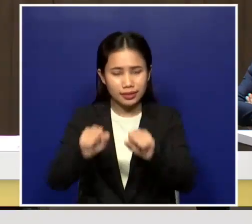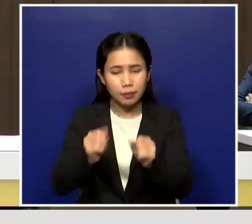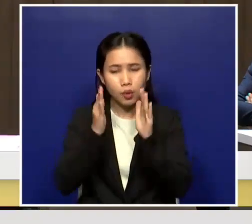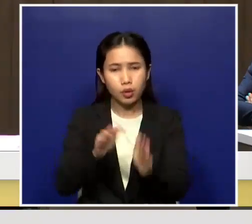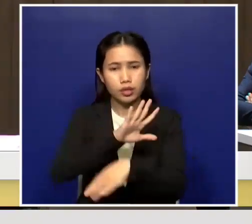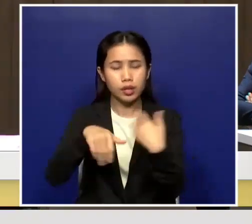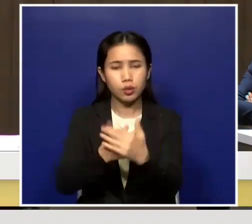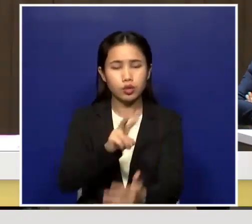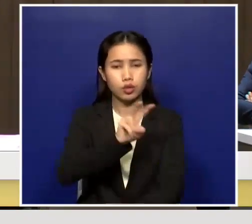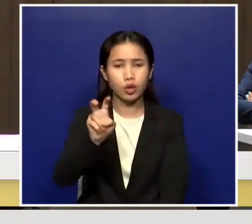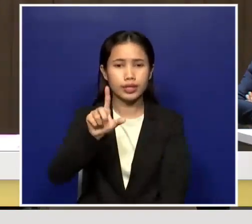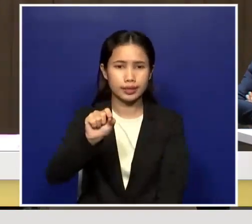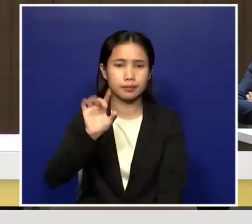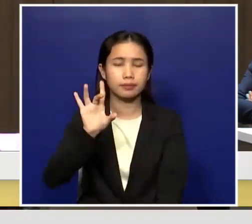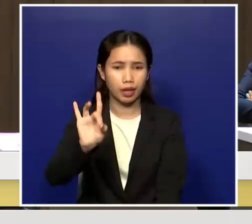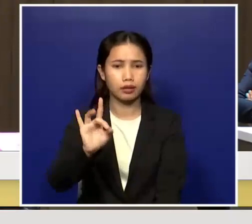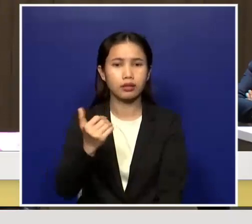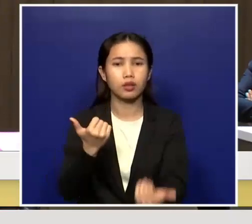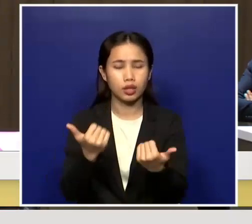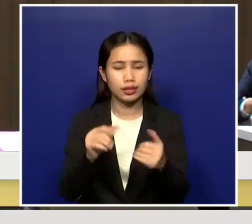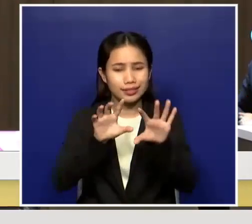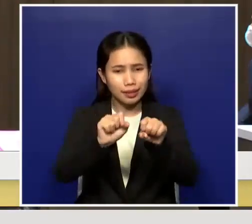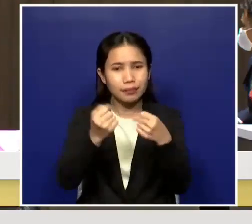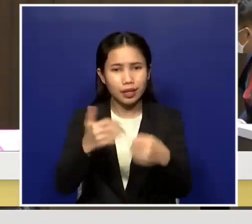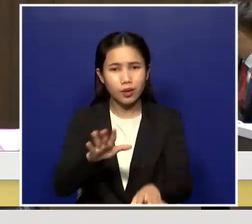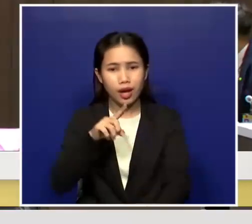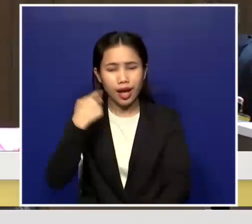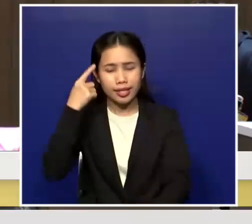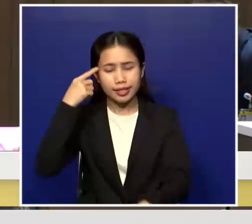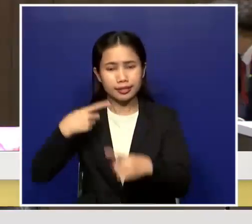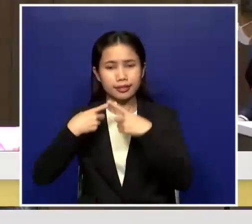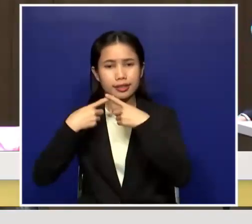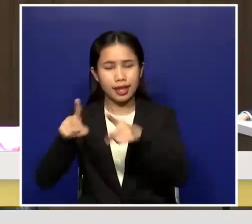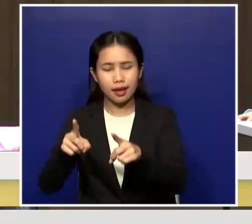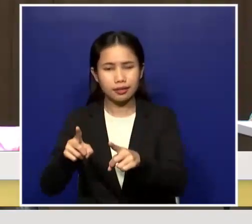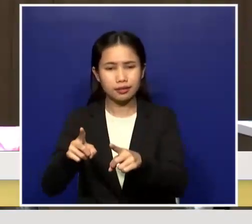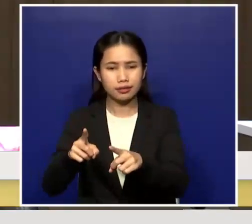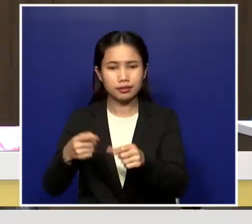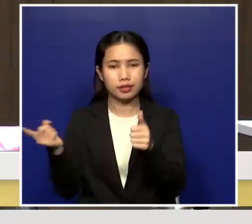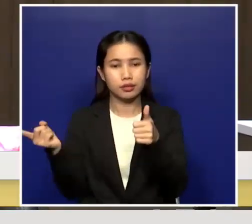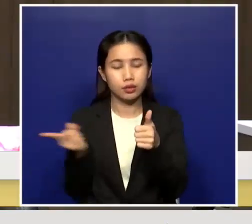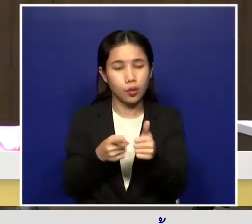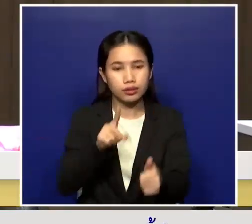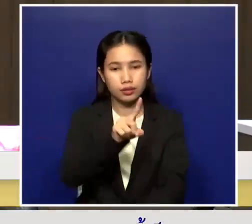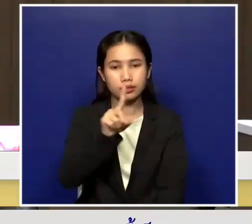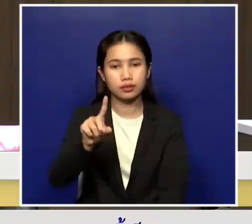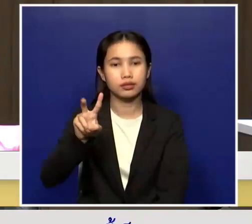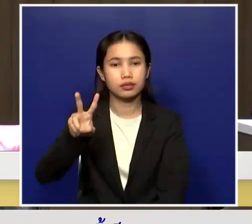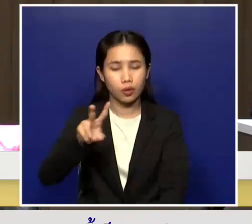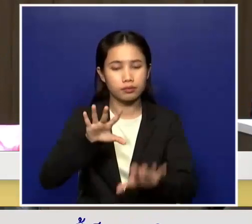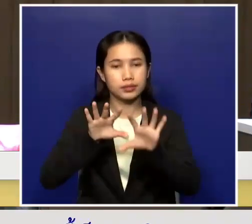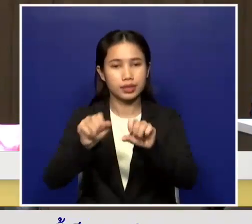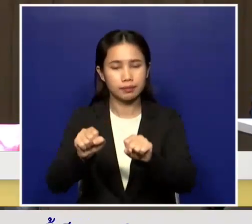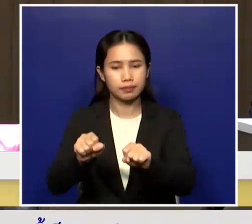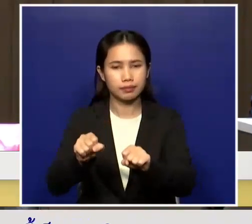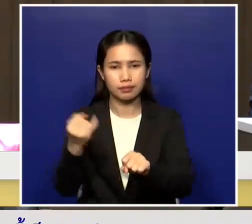ายที่เป็นคดีอยู่นะฮะใครที่เป็นฝ่ายตรงข้ามเอา112ยัดใส่หมดเลยไม่เป็นผลดีเลยนะครับนี่คือสิ่งที่